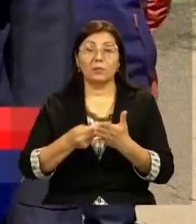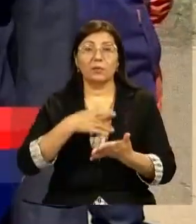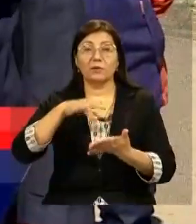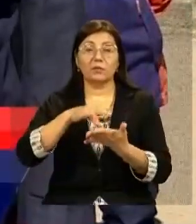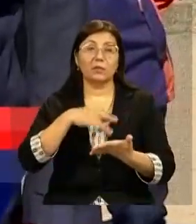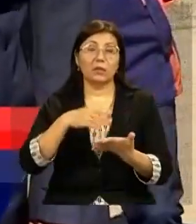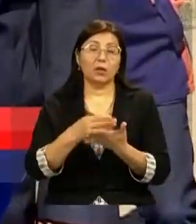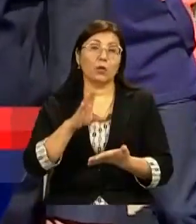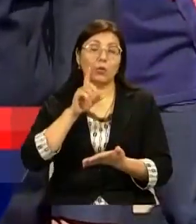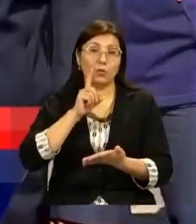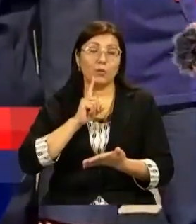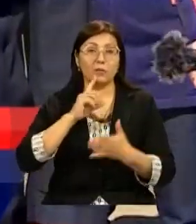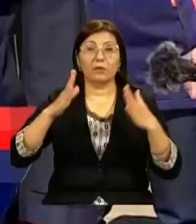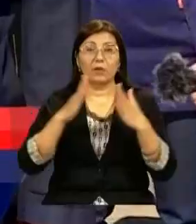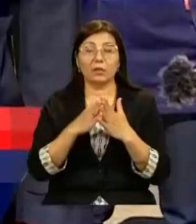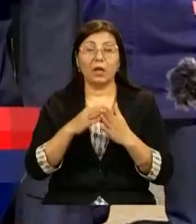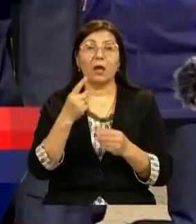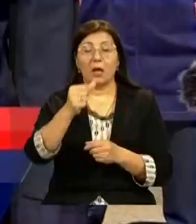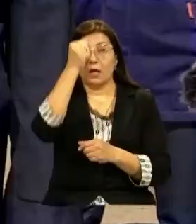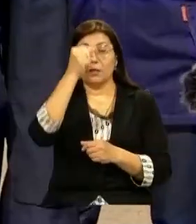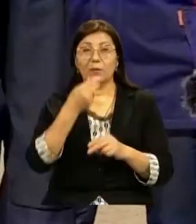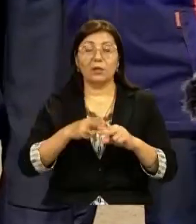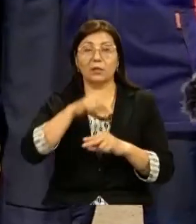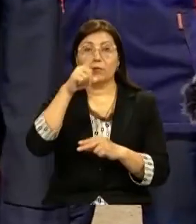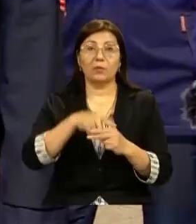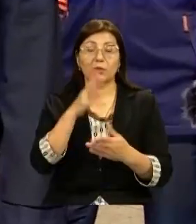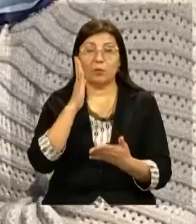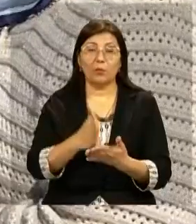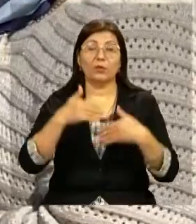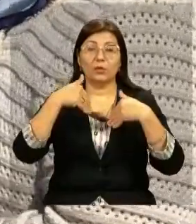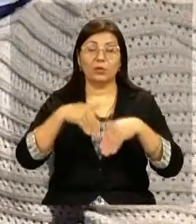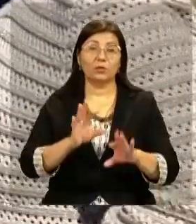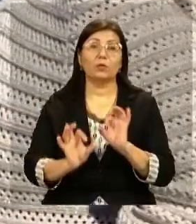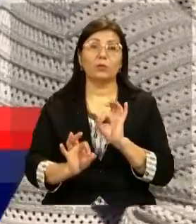города, в удобном благоустроенном доме. Уже в течение месяца этот вопрос будет решен положительно.